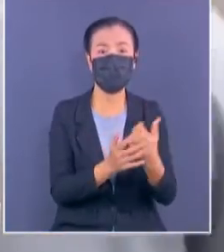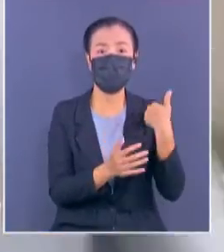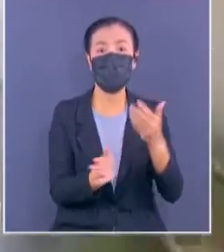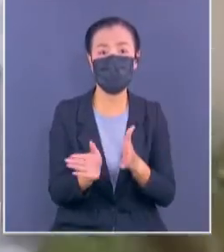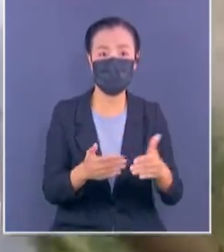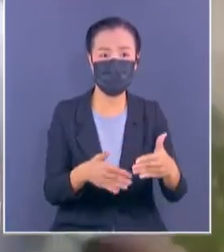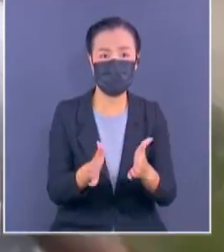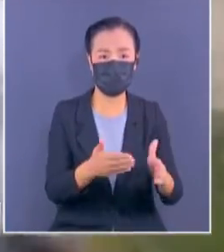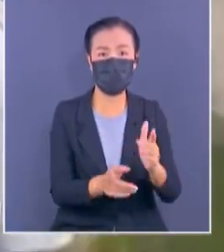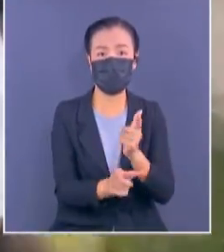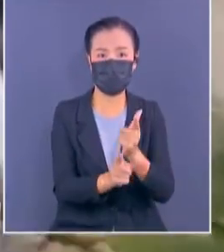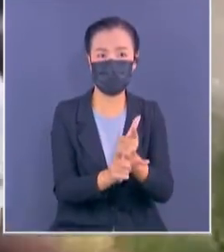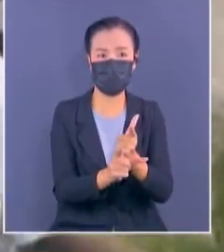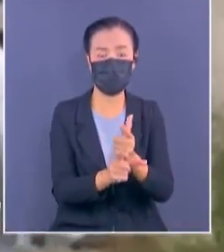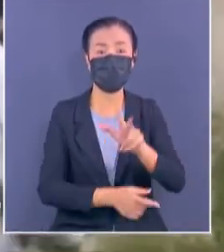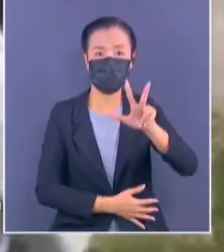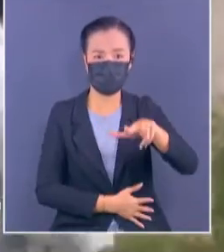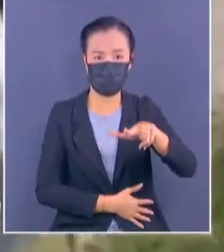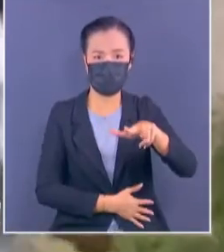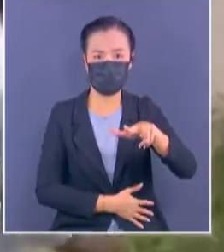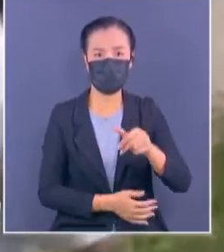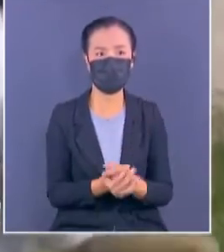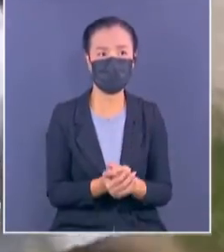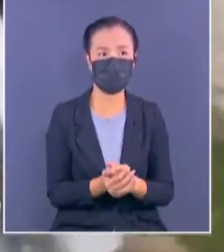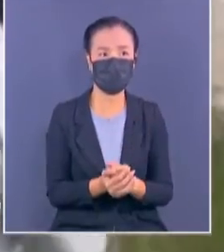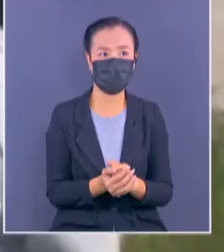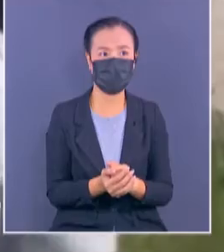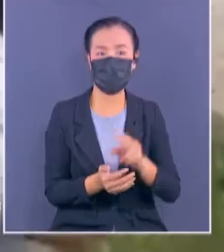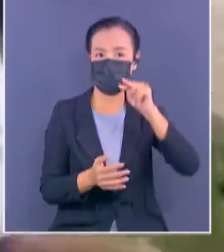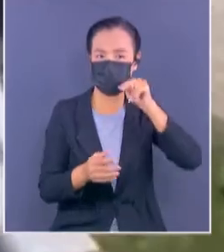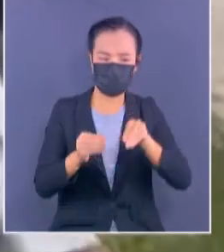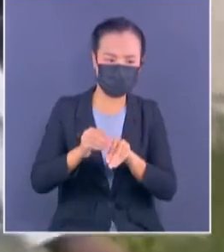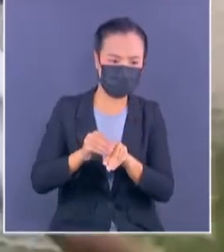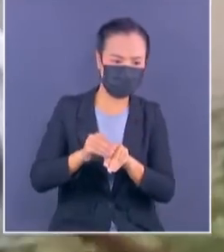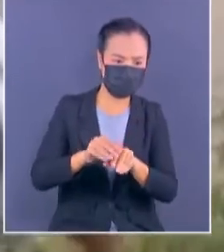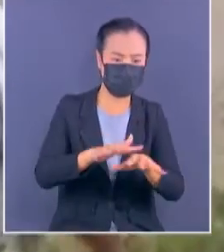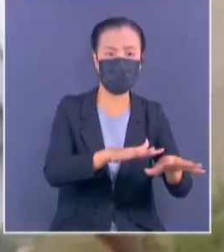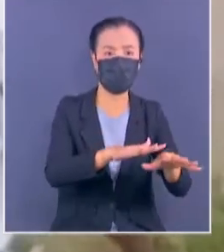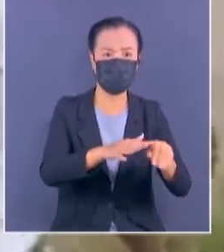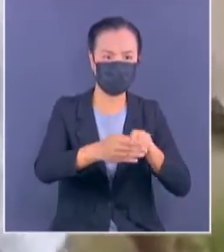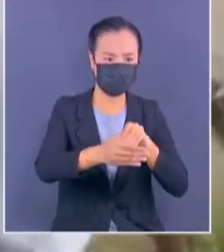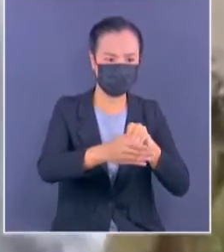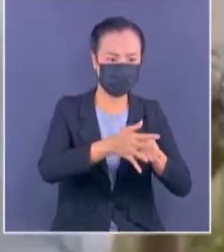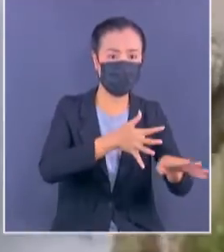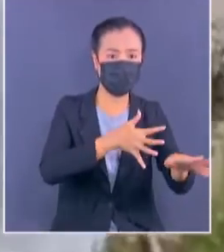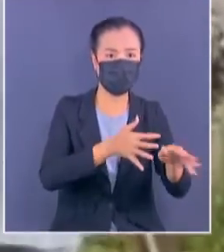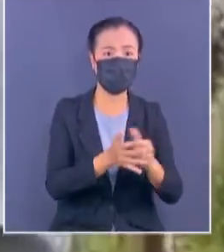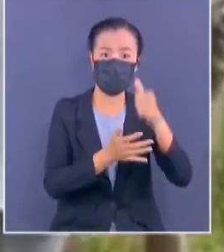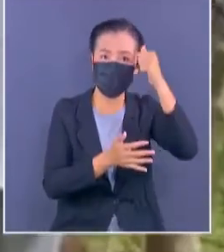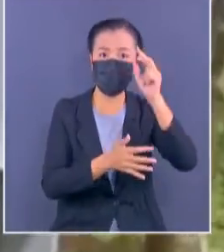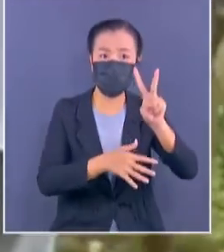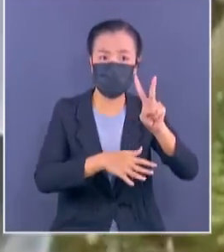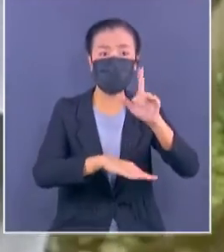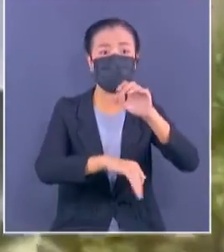าทับทิมที่พี่เขาเลี้ยงไว้อีกกว่า 3,000 ตัว ครับ หลุดไปกับกระแสน้ำ โอ้ 3,000 ตัว หลุดออกไป แล้วอีก2วันจะจับ